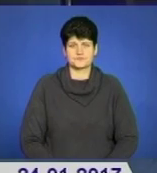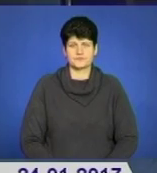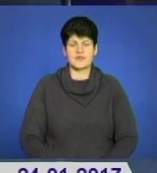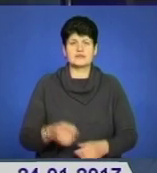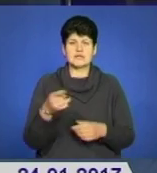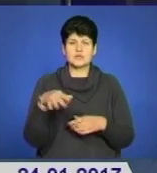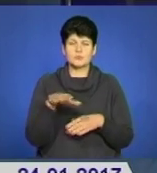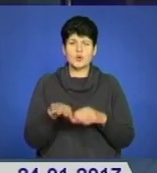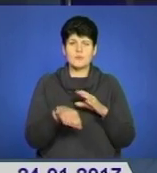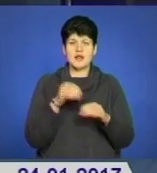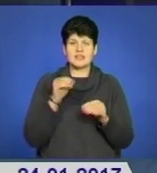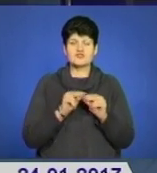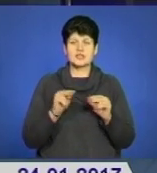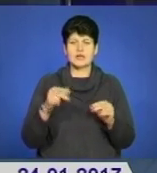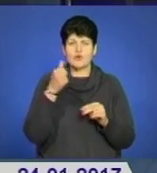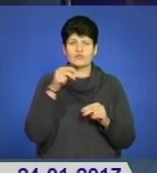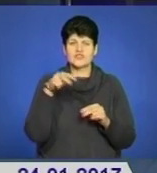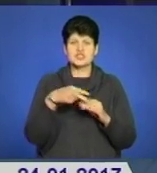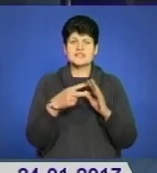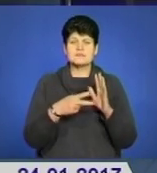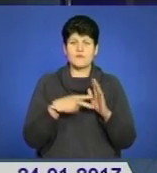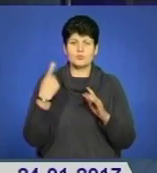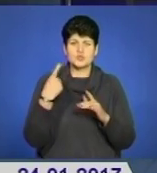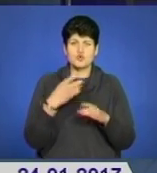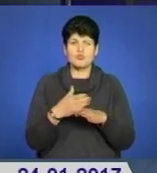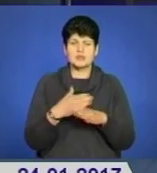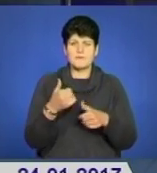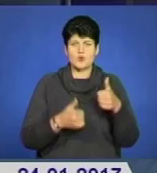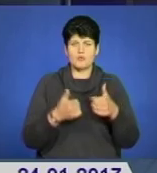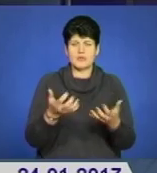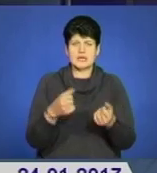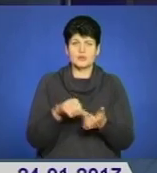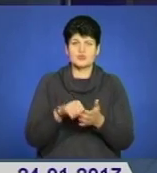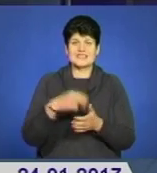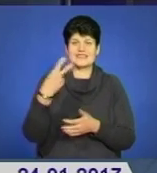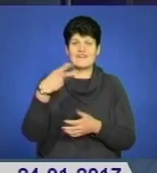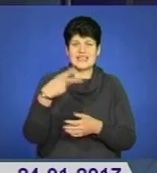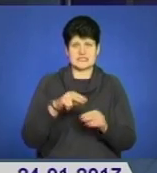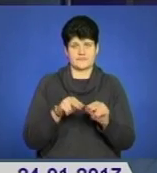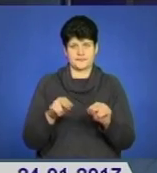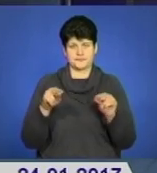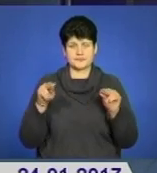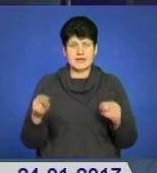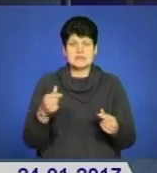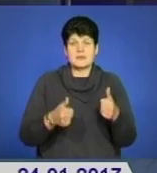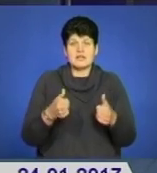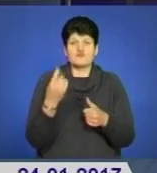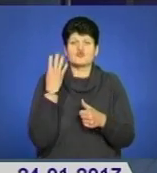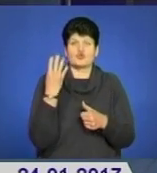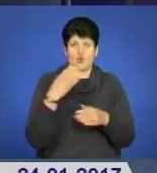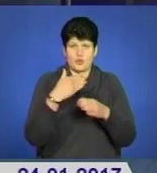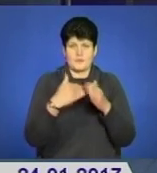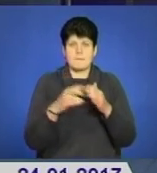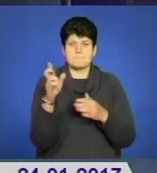На Тернопільщині обрали вчителів року 2017. В обласному етапі конкурсу взяли участь 20 педагогів. Змагалися у 4 номінаціях